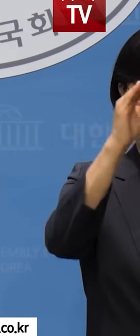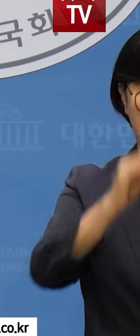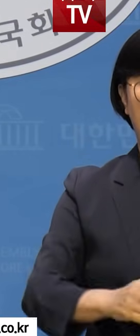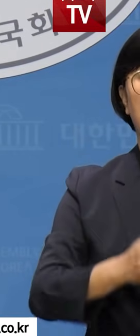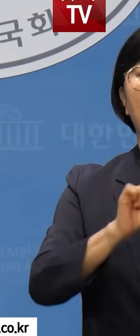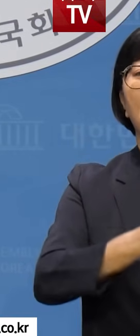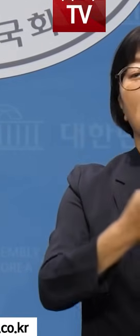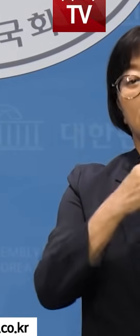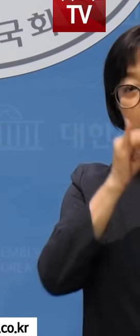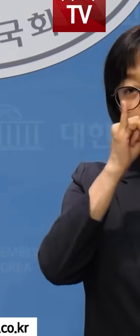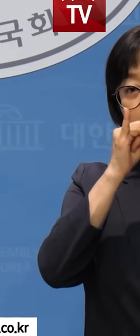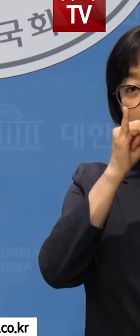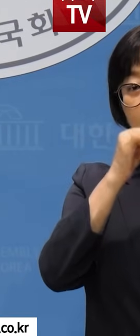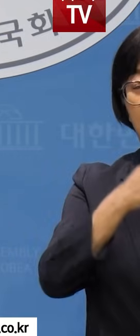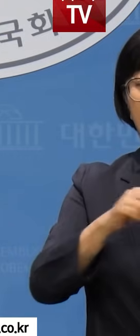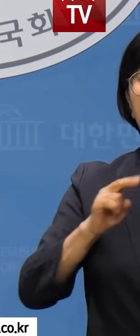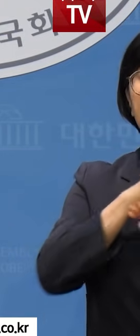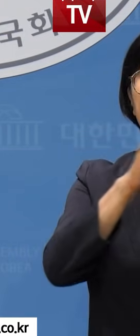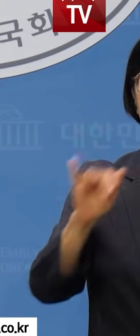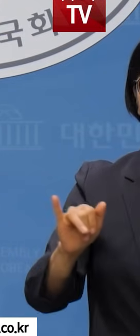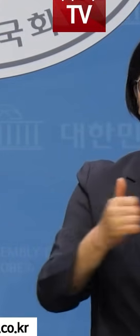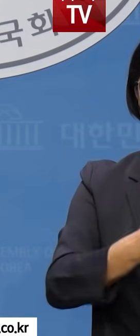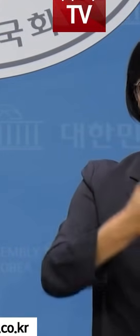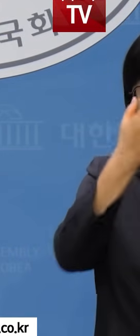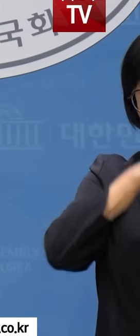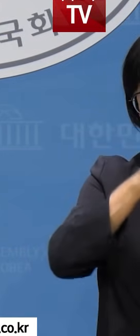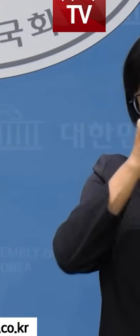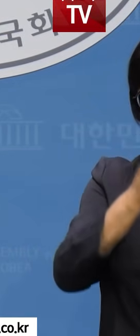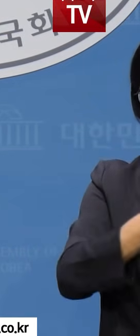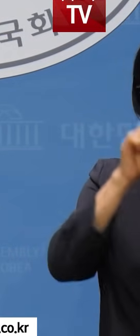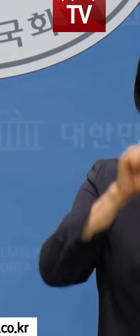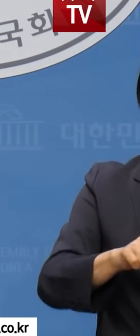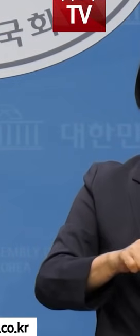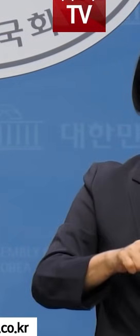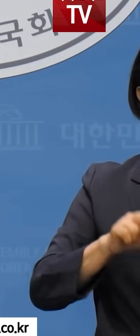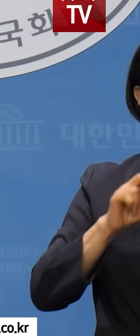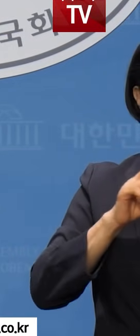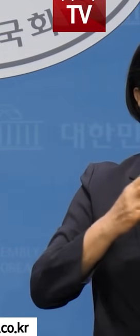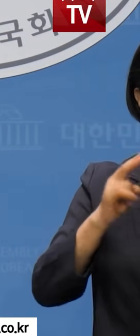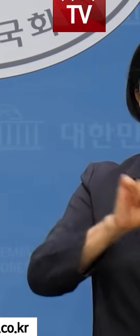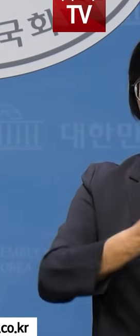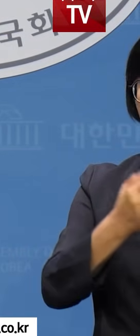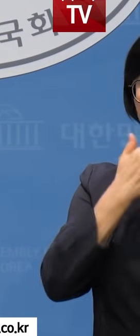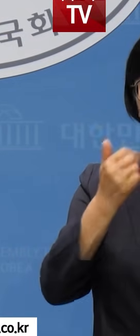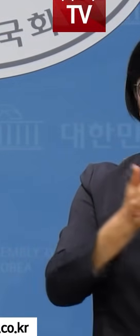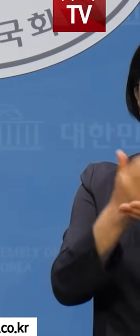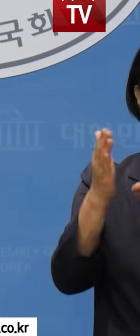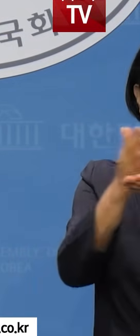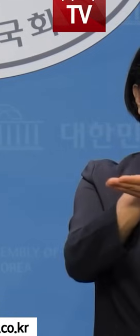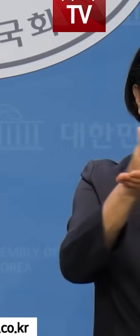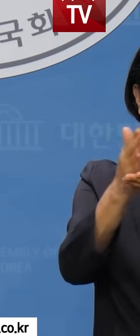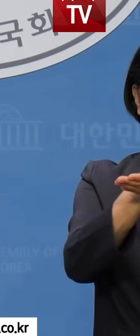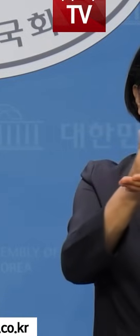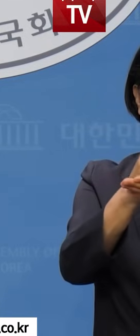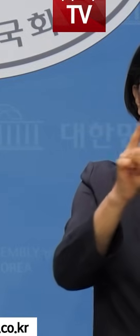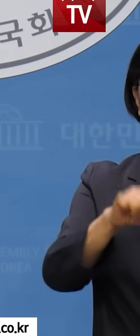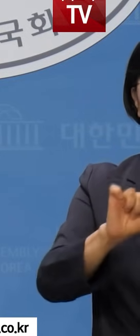내용은 공개한 반면 피의자에게 유리할 수 있는 내용에 대해서는 공개하지 않는 등그 피의